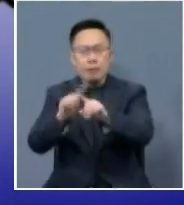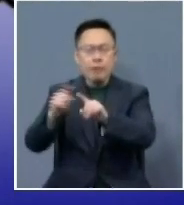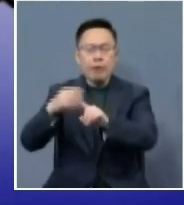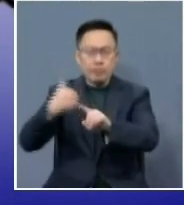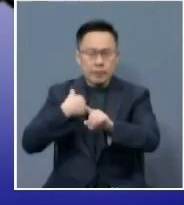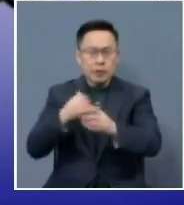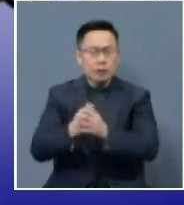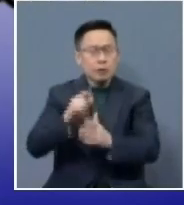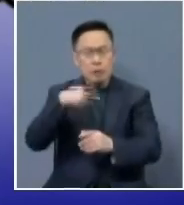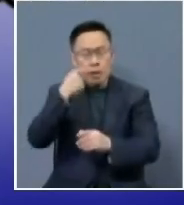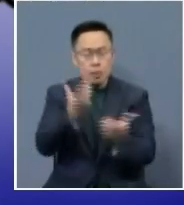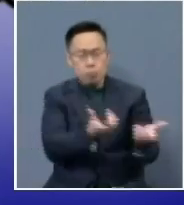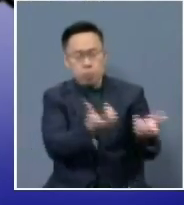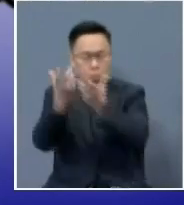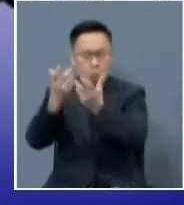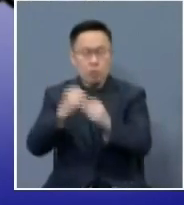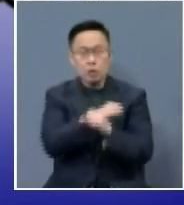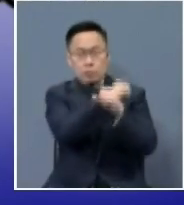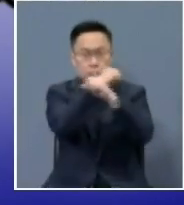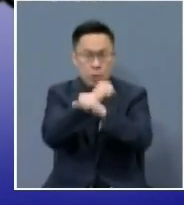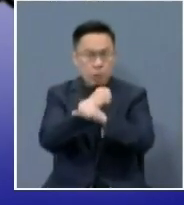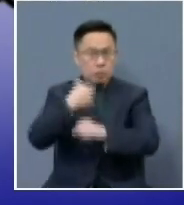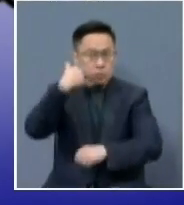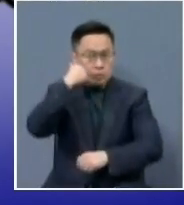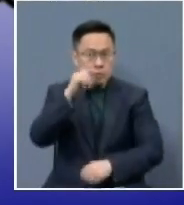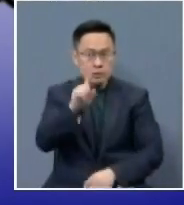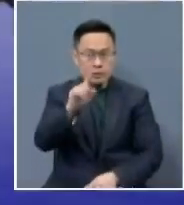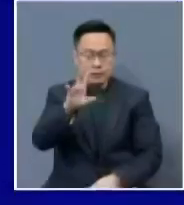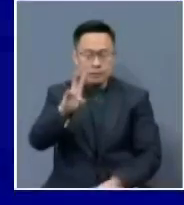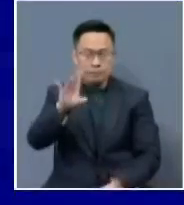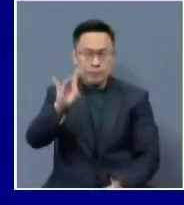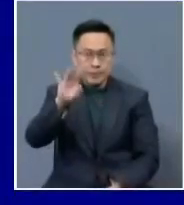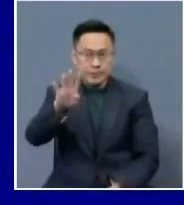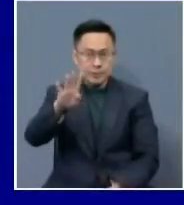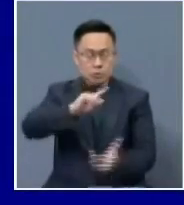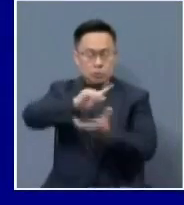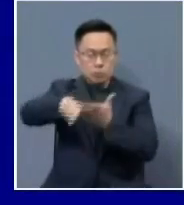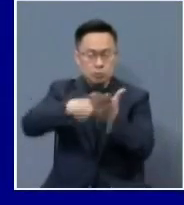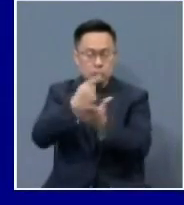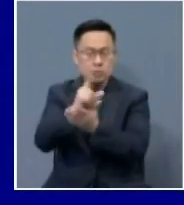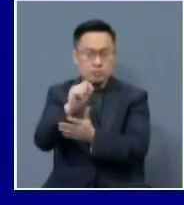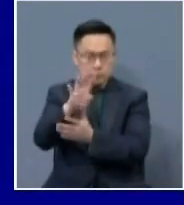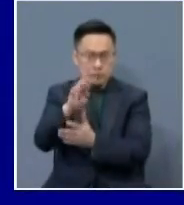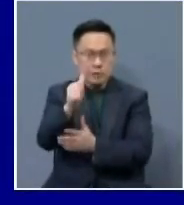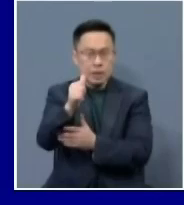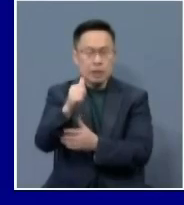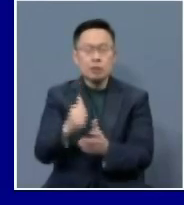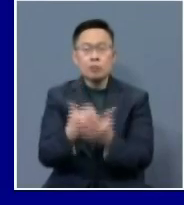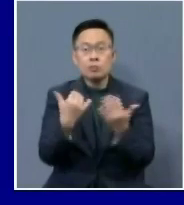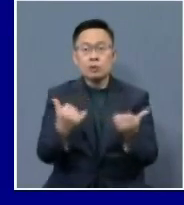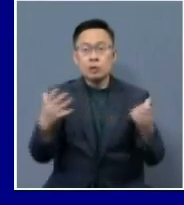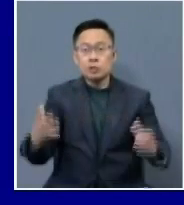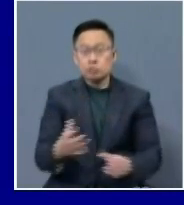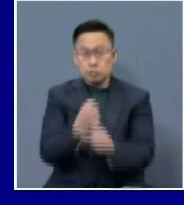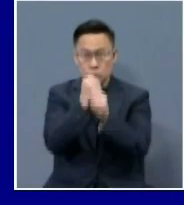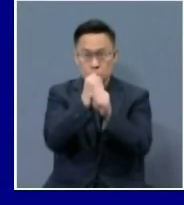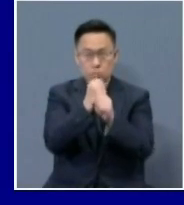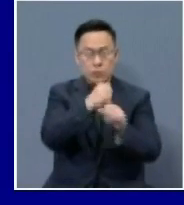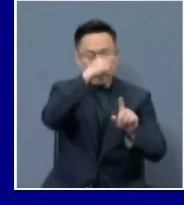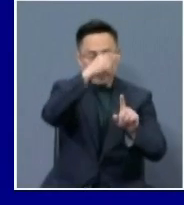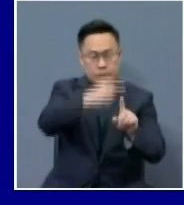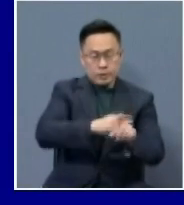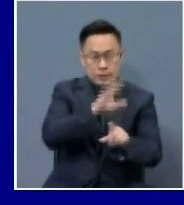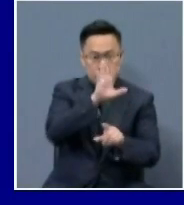1784ได้ตลอด 24ชมงเลยนะคะอย่างไรก็ตามค่ะยังมีการสรุปข้อมูลน้ำท่วมนะคะตั้งแต่วันที่ 28